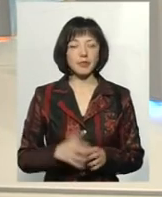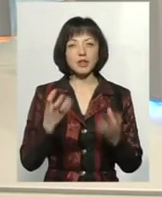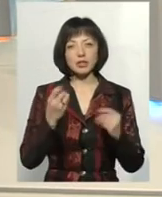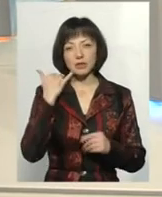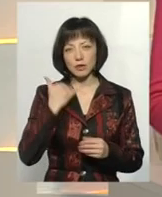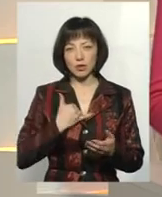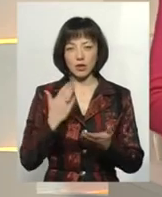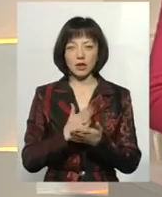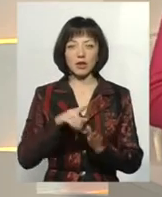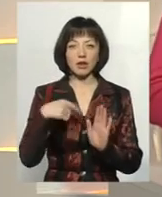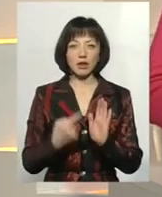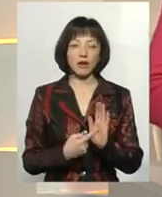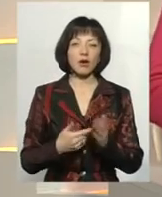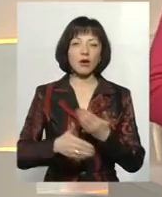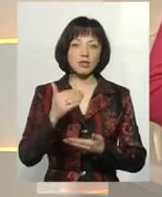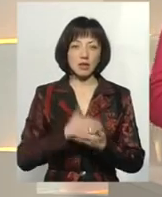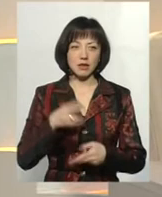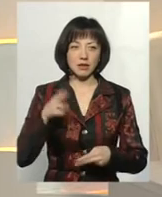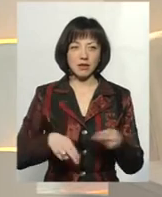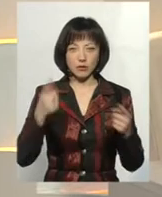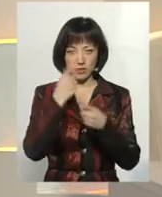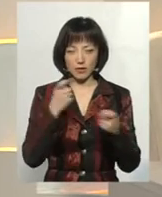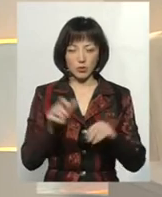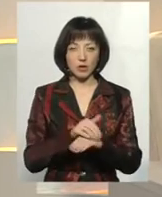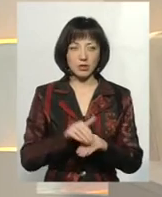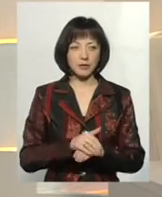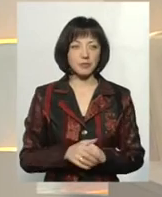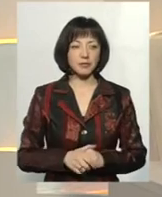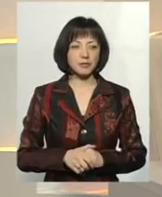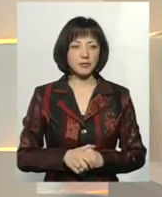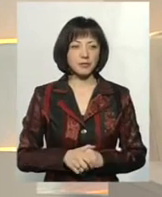один дзвінок, останній, та й ми завершуємо ефір. Будь ласка.